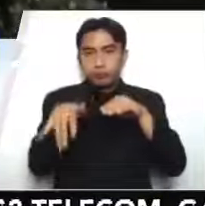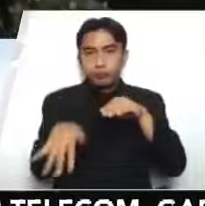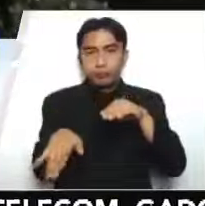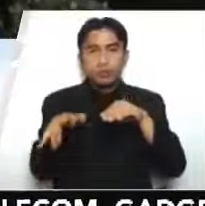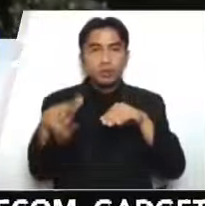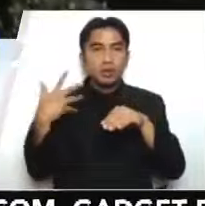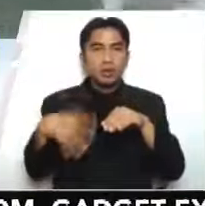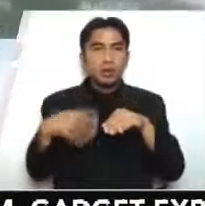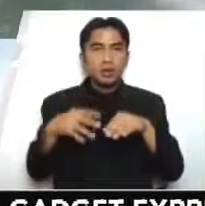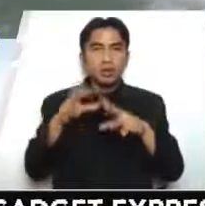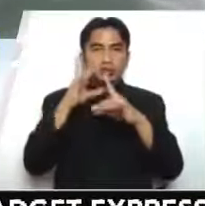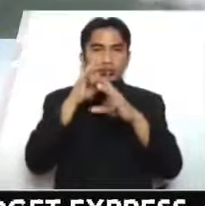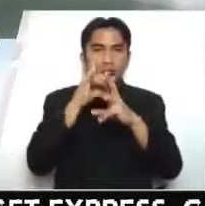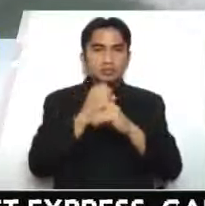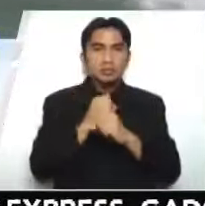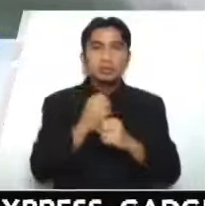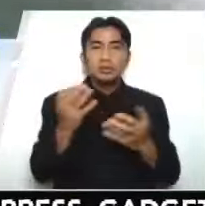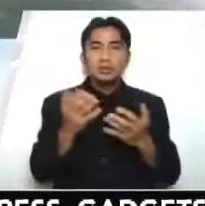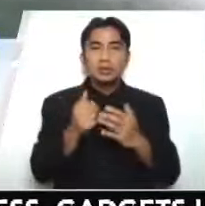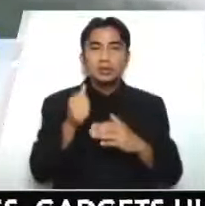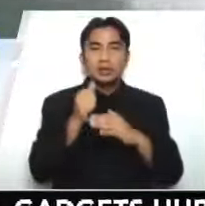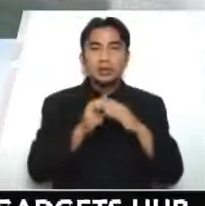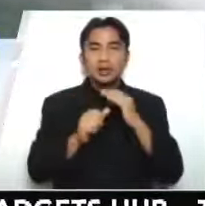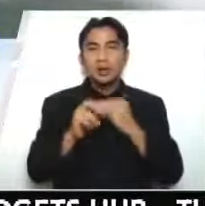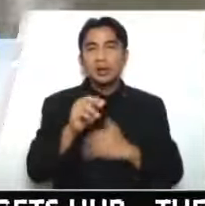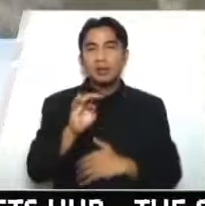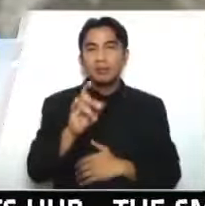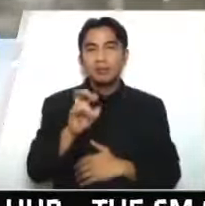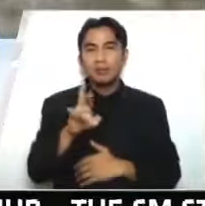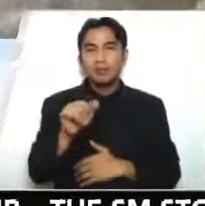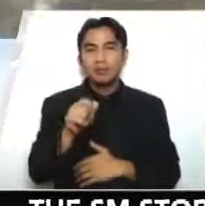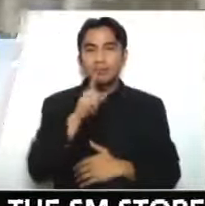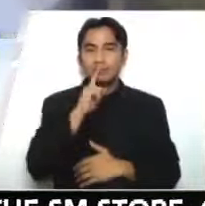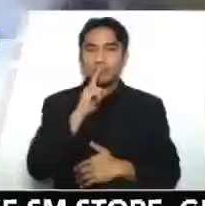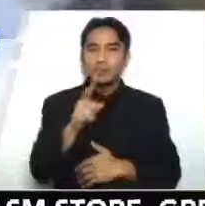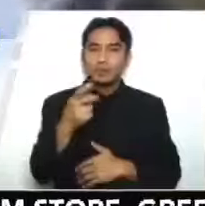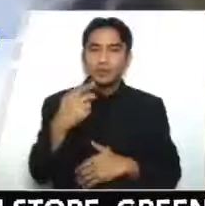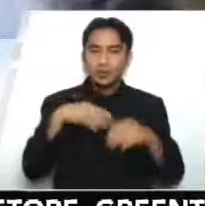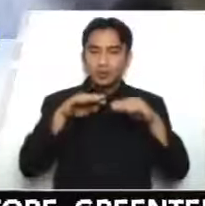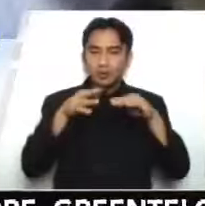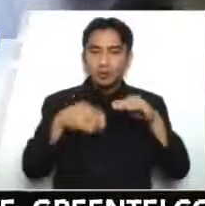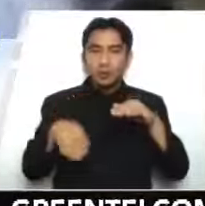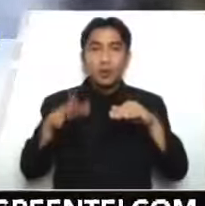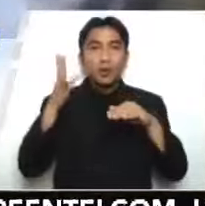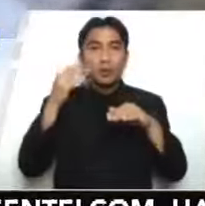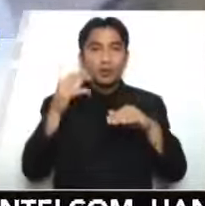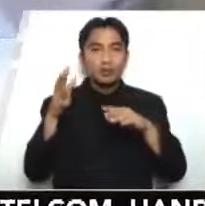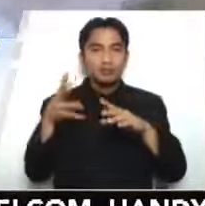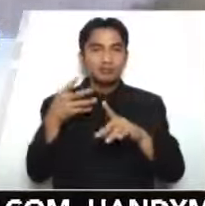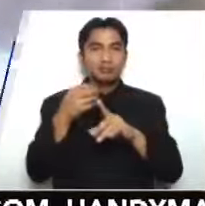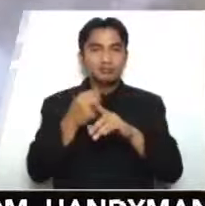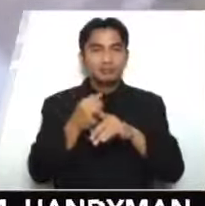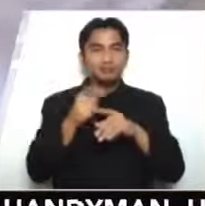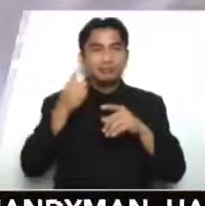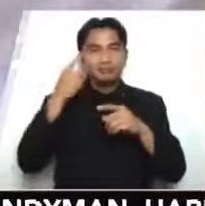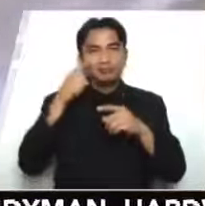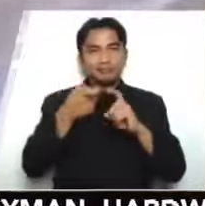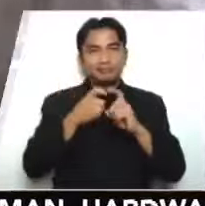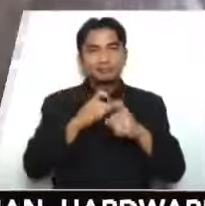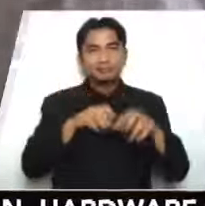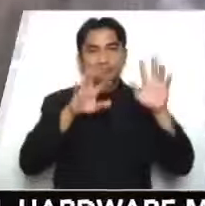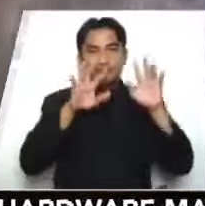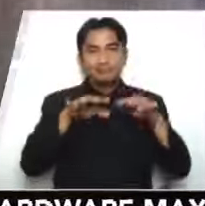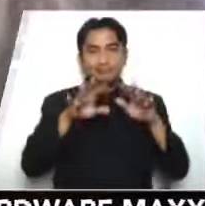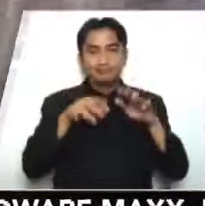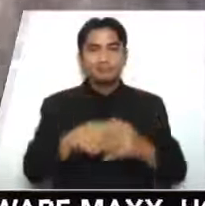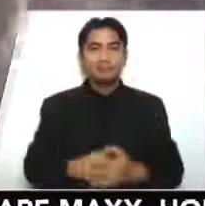Tineg Abra. Malamini po lang water terraces dala ng ulan. Mark Salazar, nagbabalita para